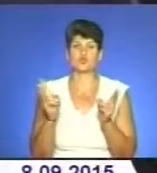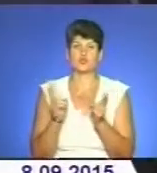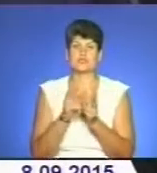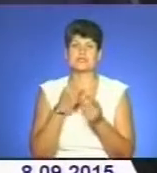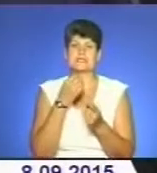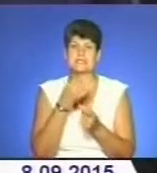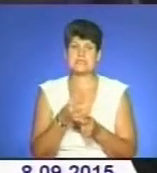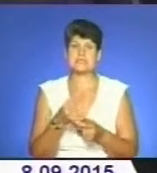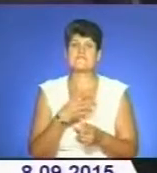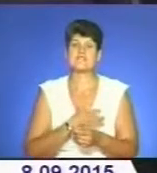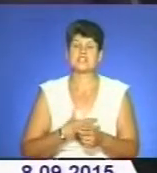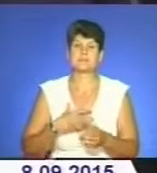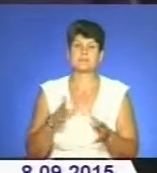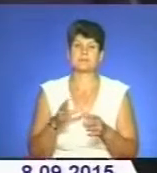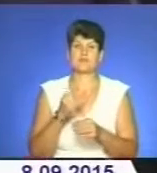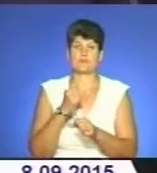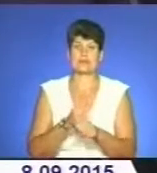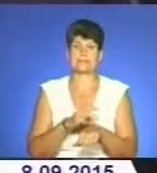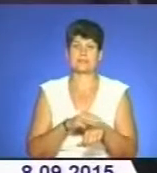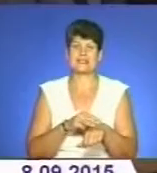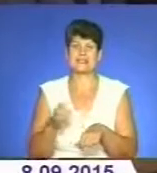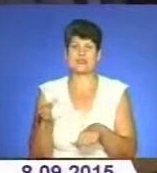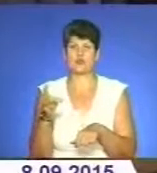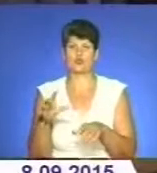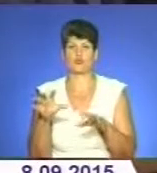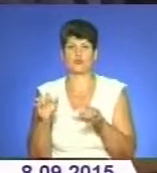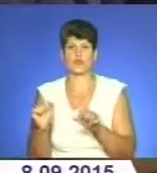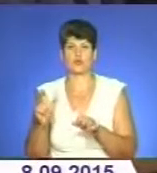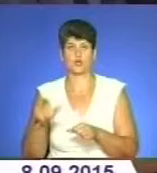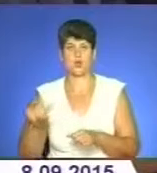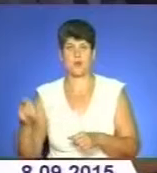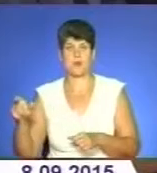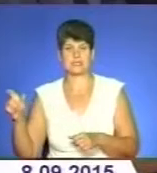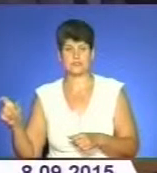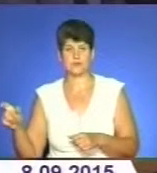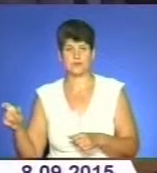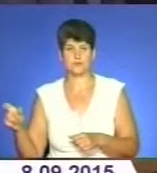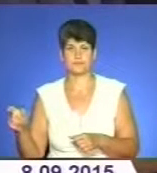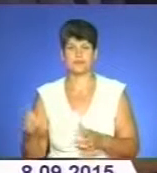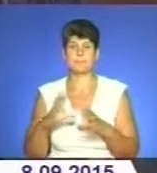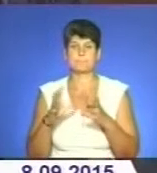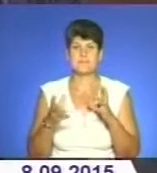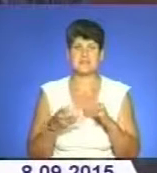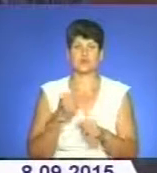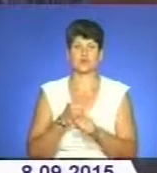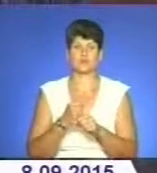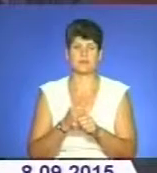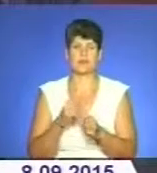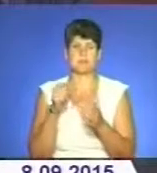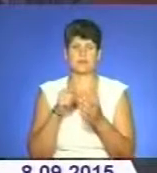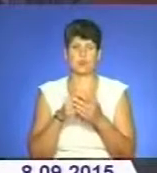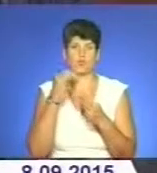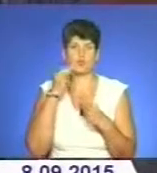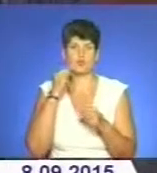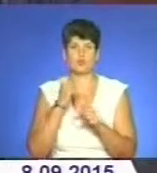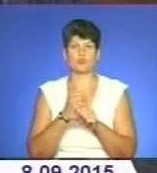на важливості співпраці міліції з районною владою та громадськістю. Підсумки зробленого та методи покращення роботи